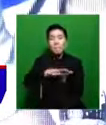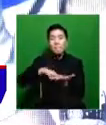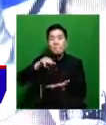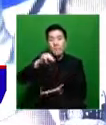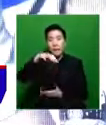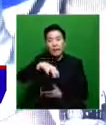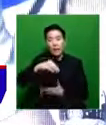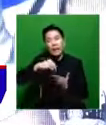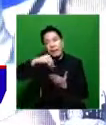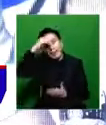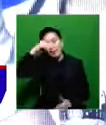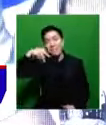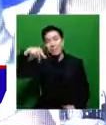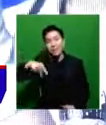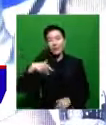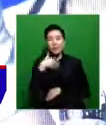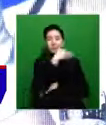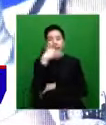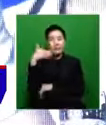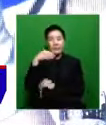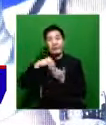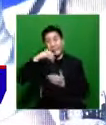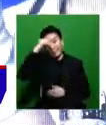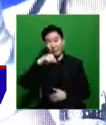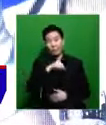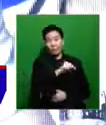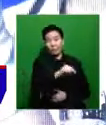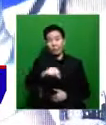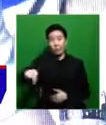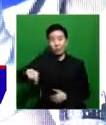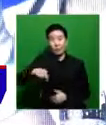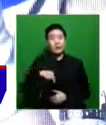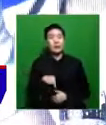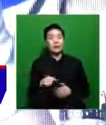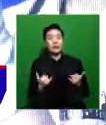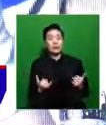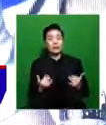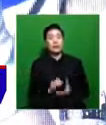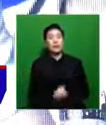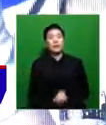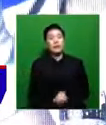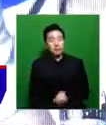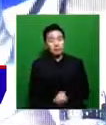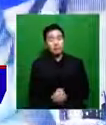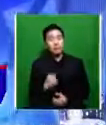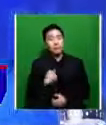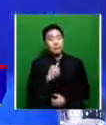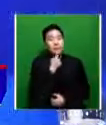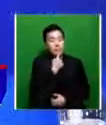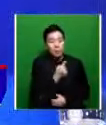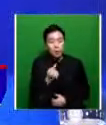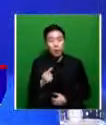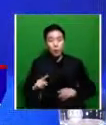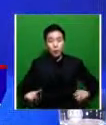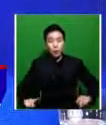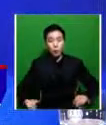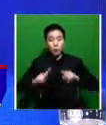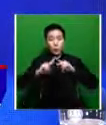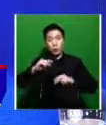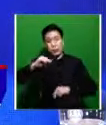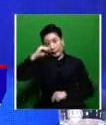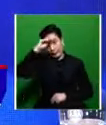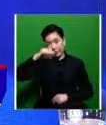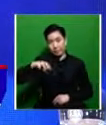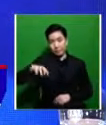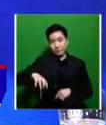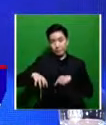ครับโรงเรียนนานาชาติเนี่ยก็จะมีการแจ้งให้ทางกระทรวงศึกษาธิการนะครับและกระ